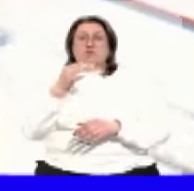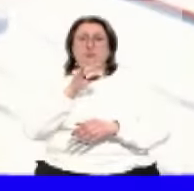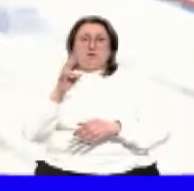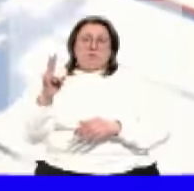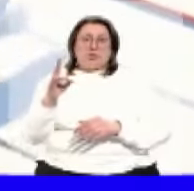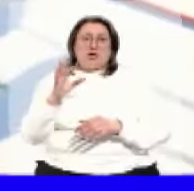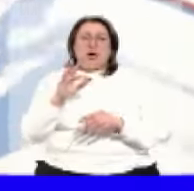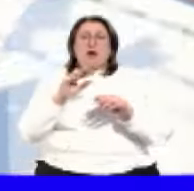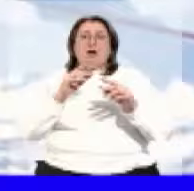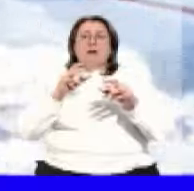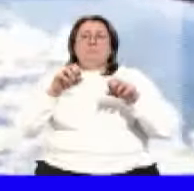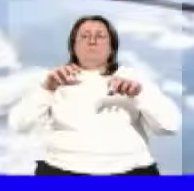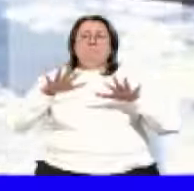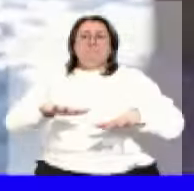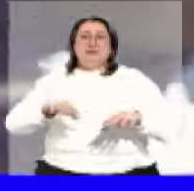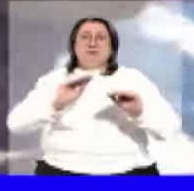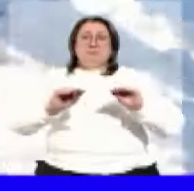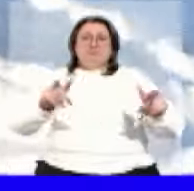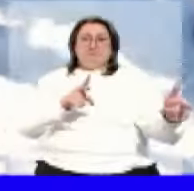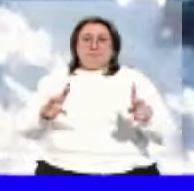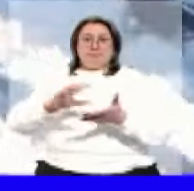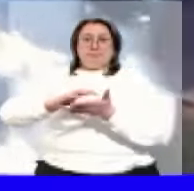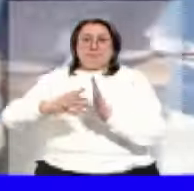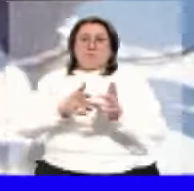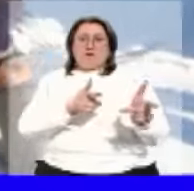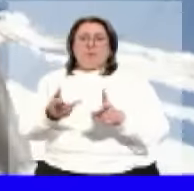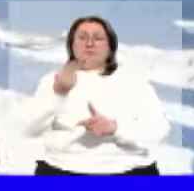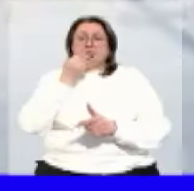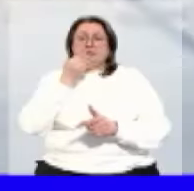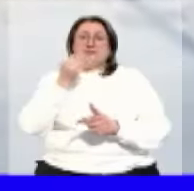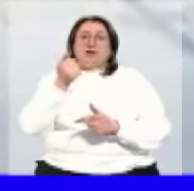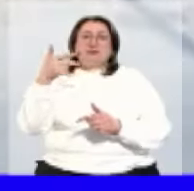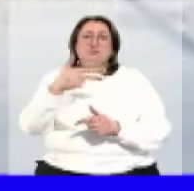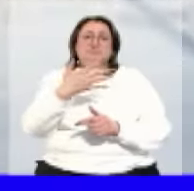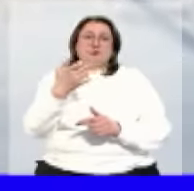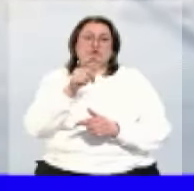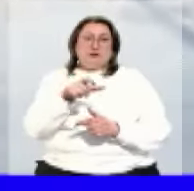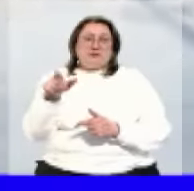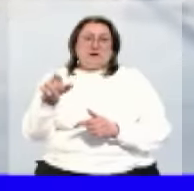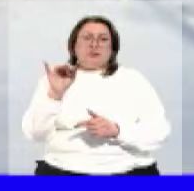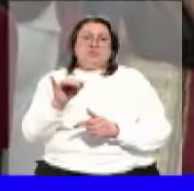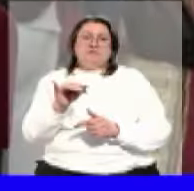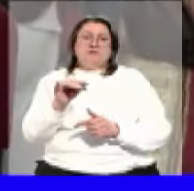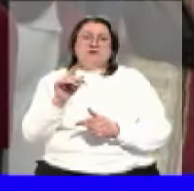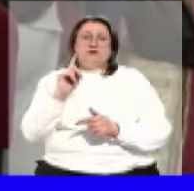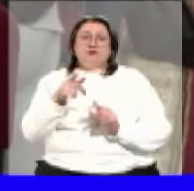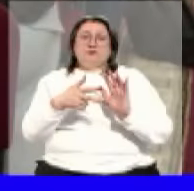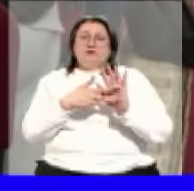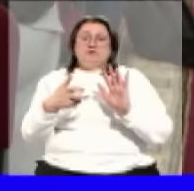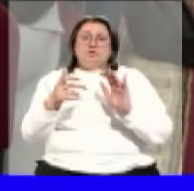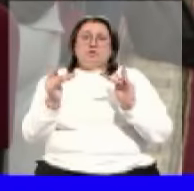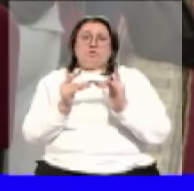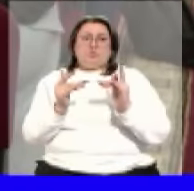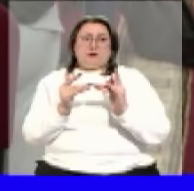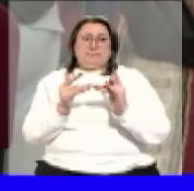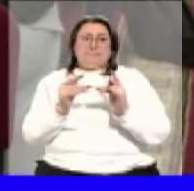тамақтану орны мен 1800 төсек жасақталған. Алдағы кезеңде болуы мүмкін төтінше жағдайларға дейін қойып, қызметкерлердің